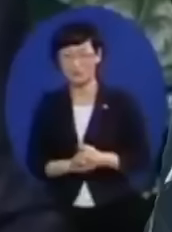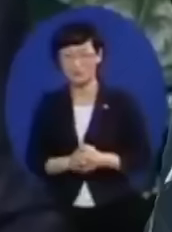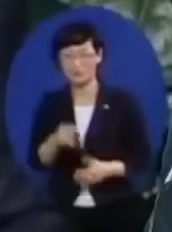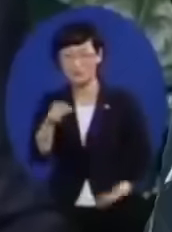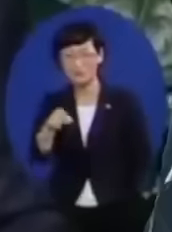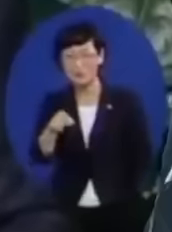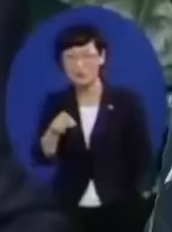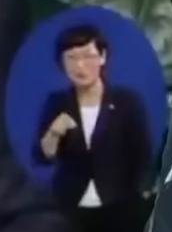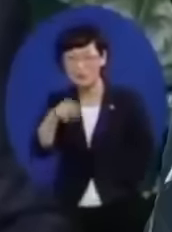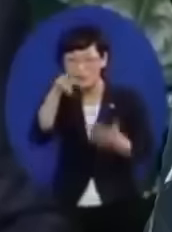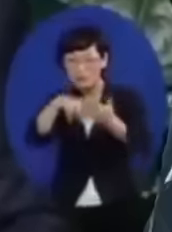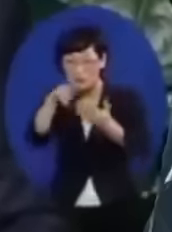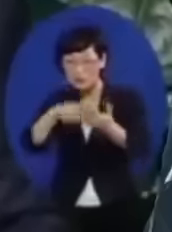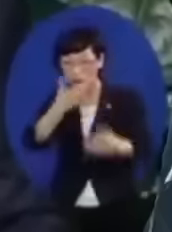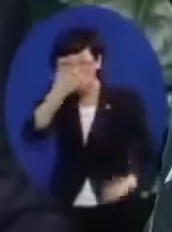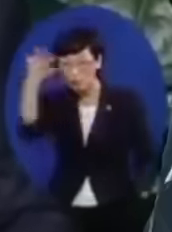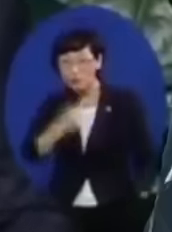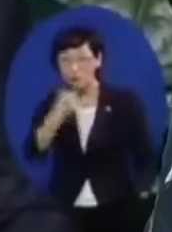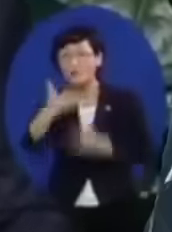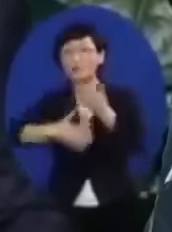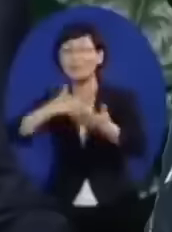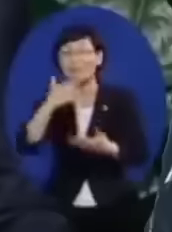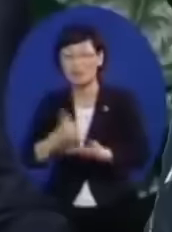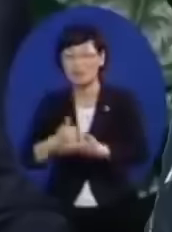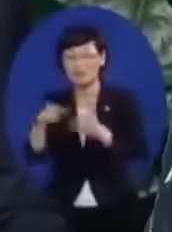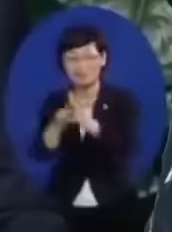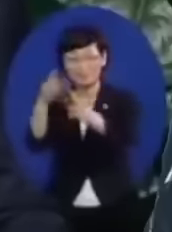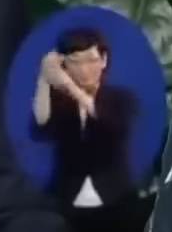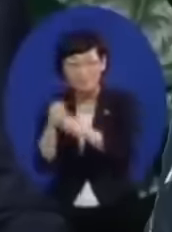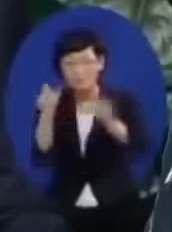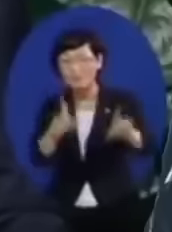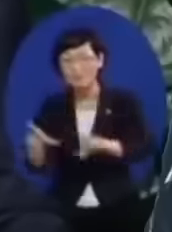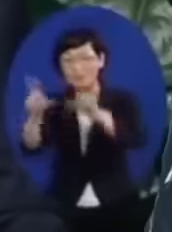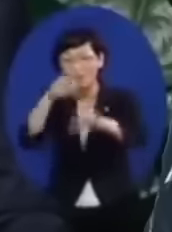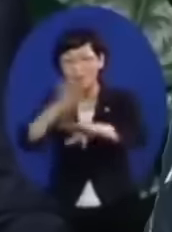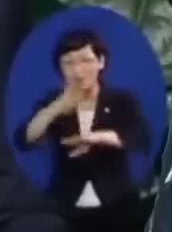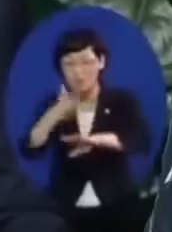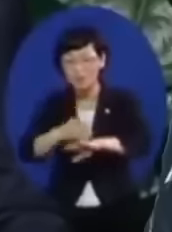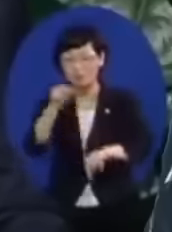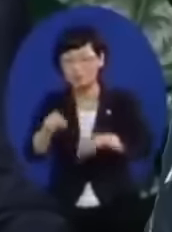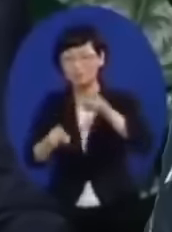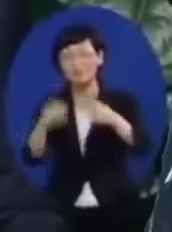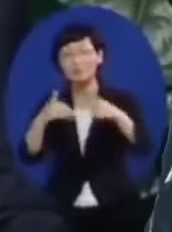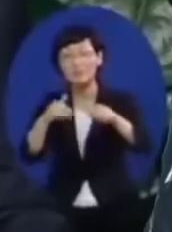여기에서 얻은 꿈을 가지고 하나님을 의지하고 찬미하고 감사하고 나가면